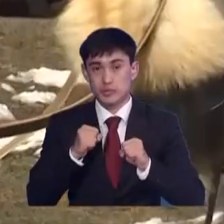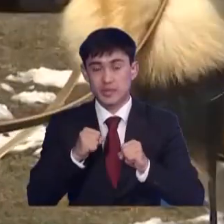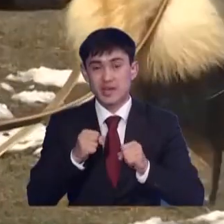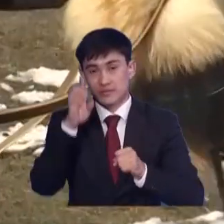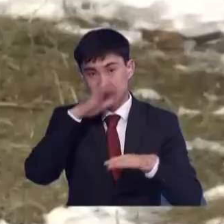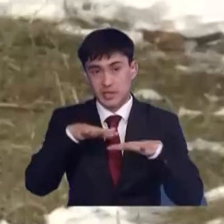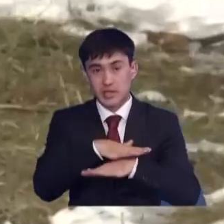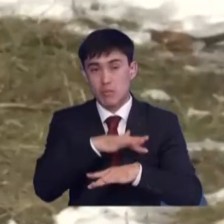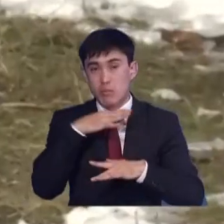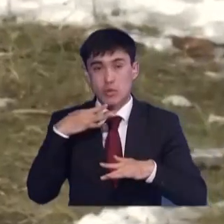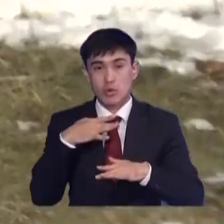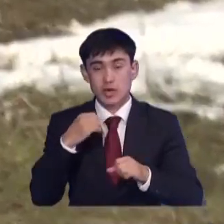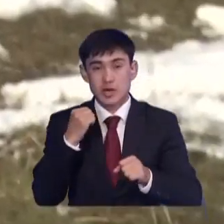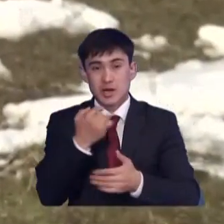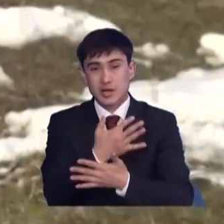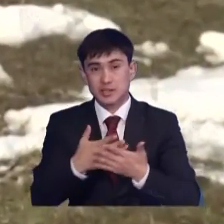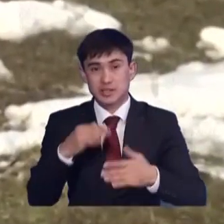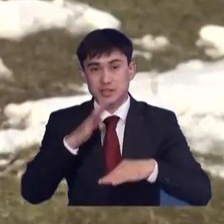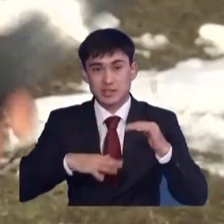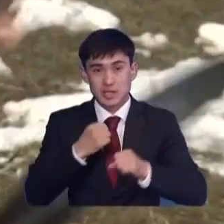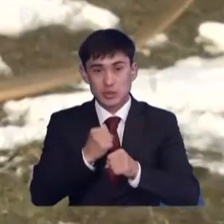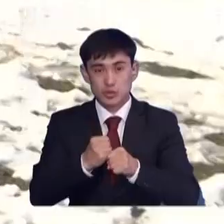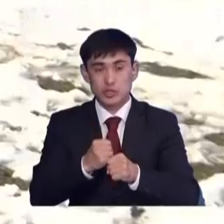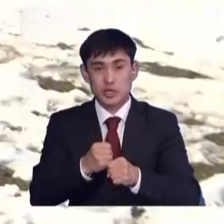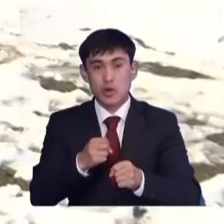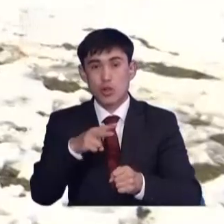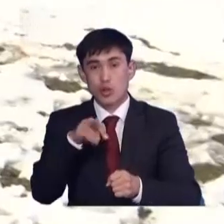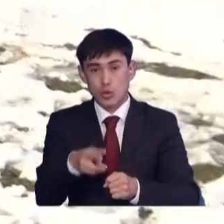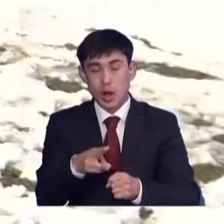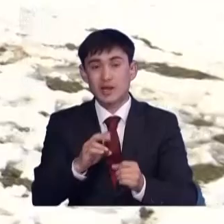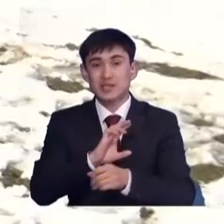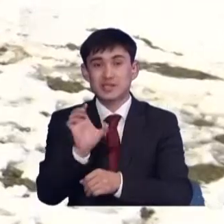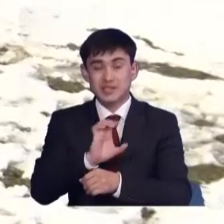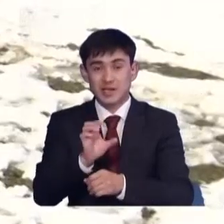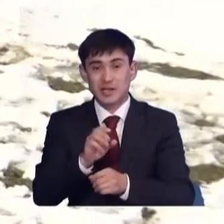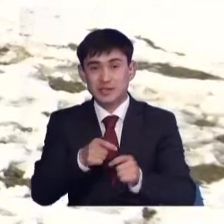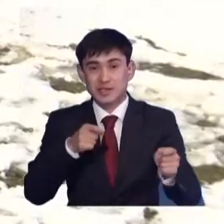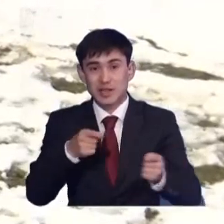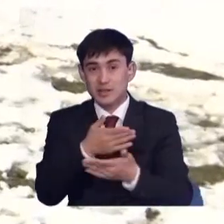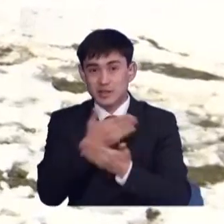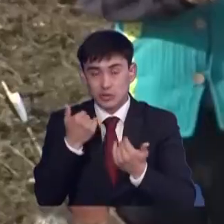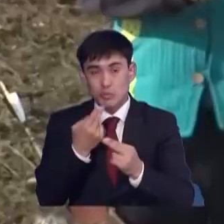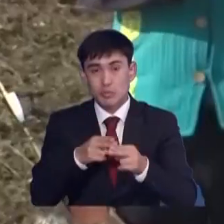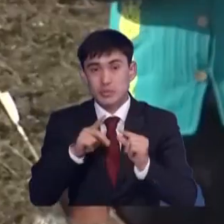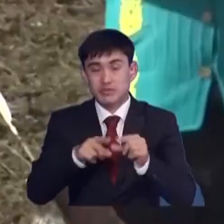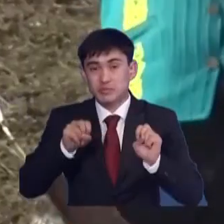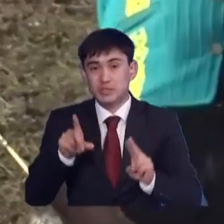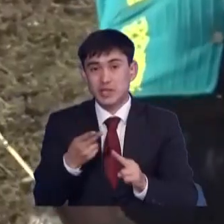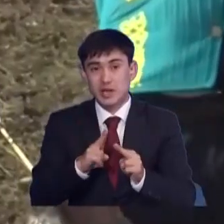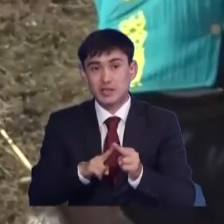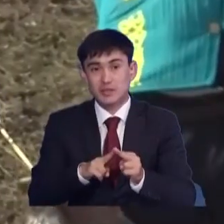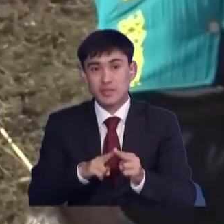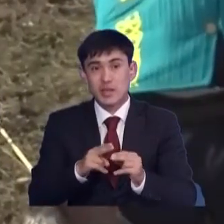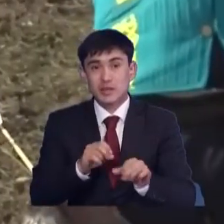стране, напротив, мало ремесленников, изготавливающих лук, а цеха по производству стрел и вовсе нет. По словам специалистов, это